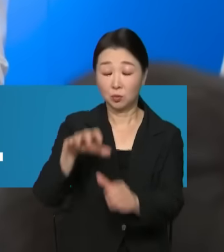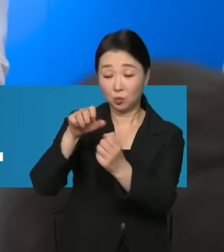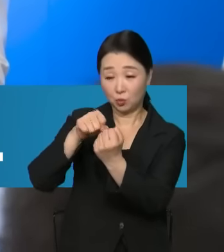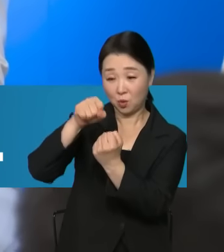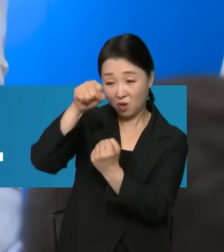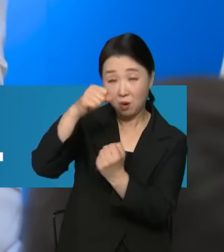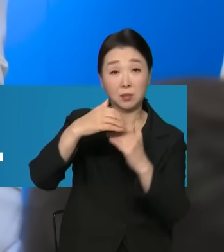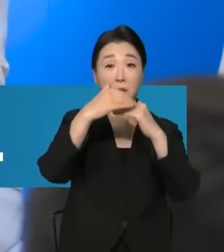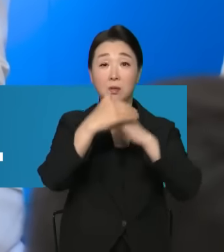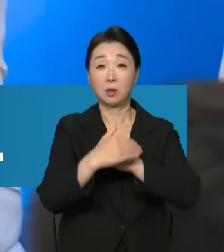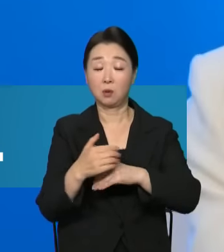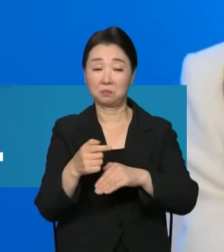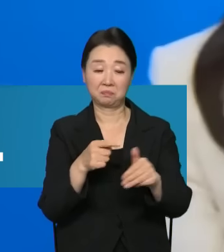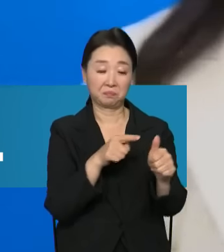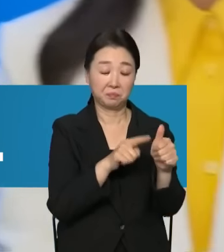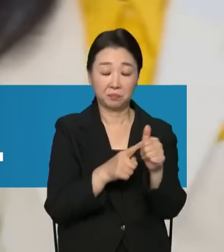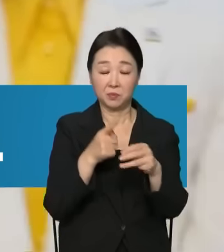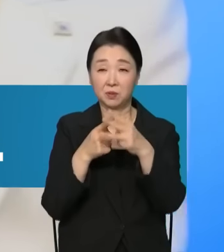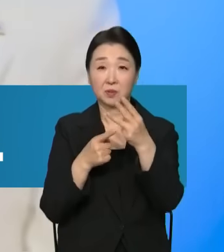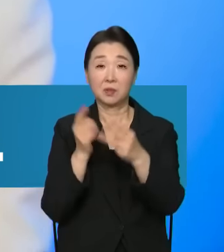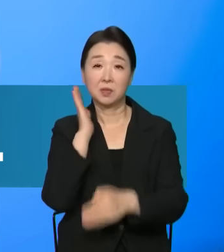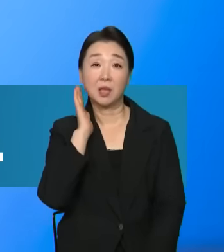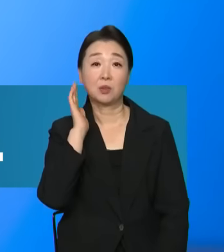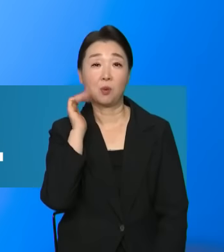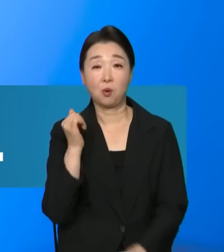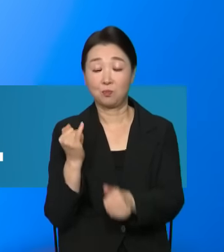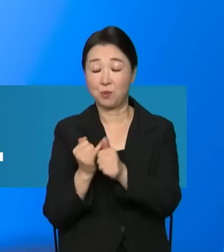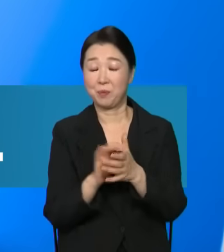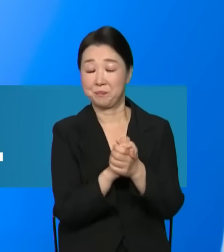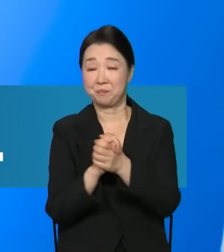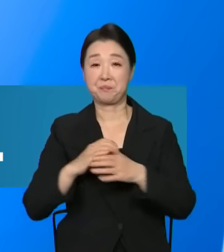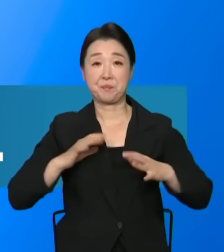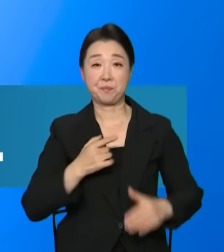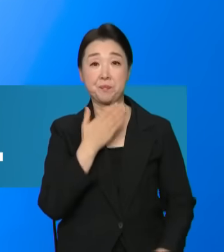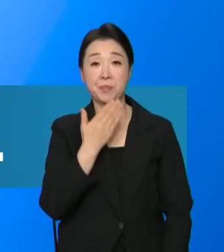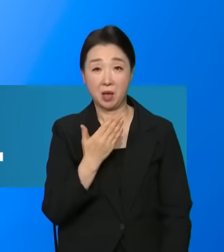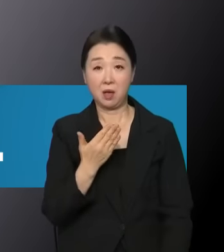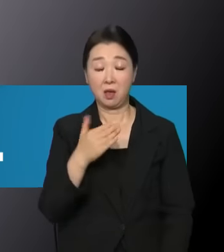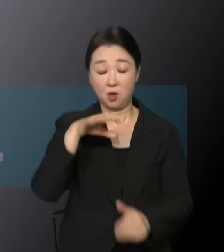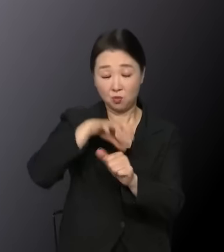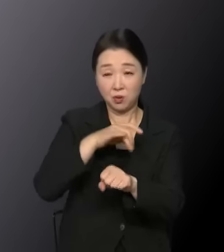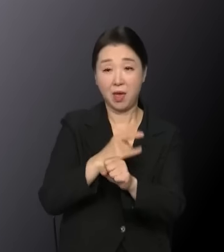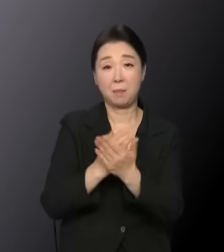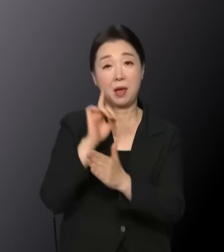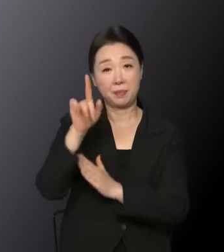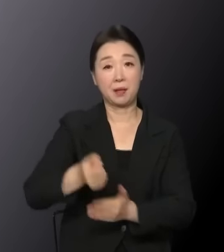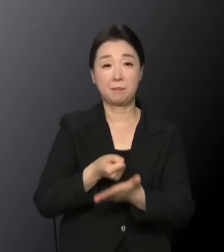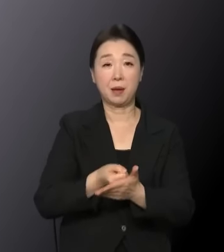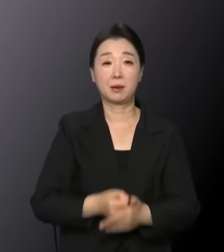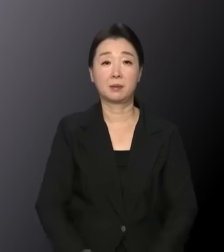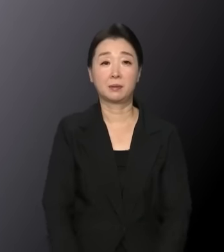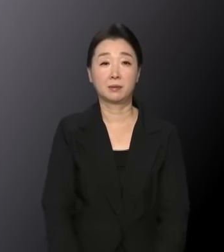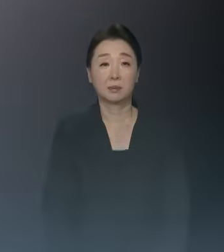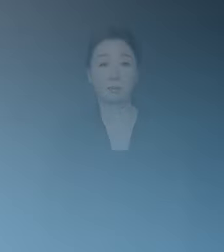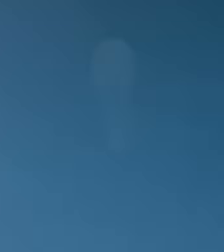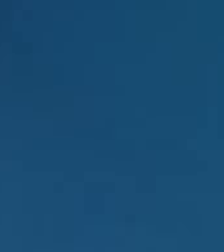씨가 대통령 부부와의 친분을 과시했다고 적시했는데 명 씨에 대한 구속 여부는 내일 결정됩니다.